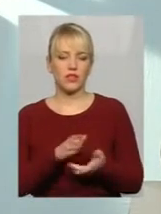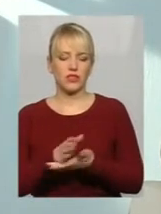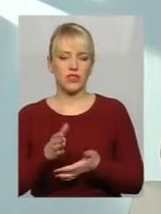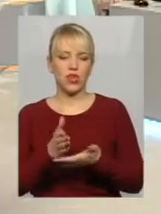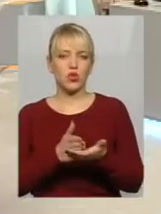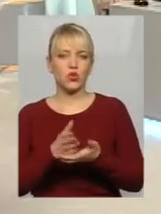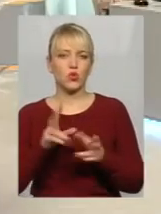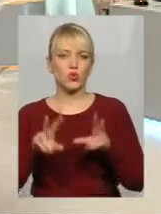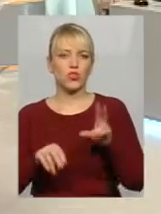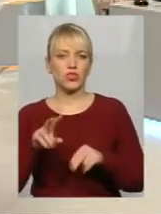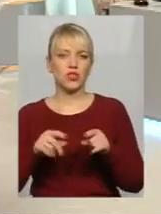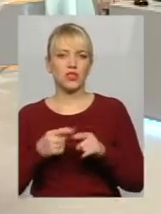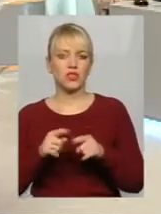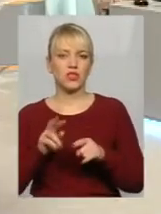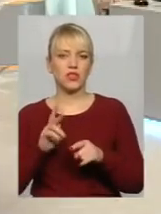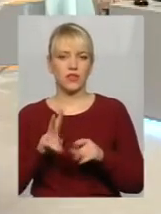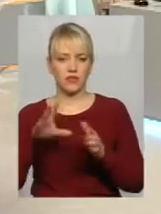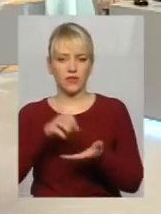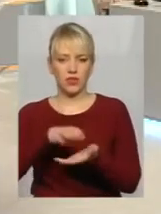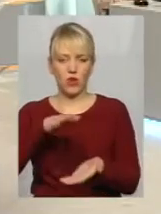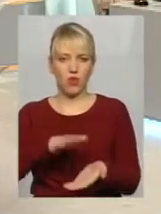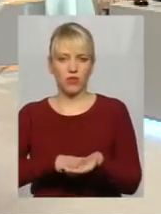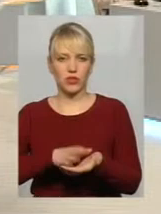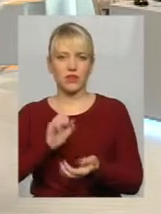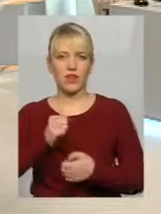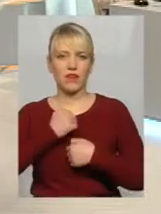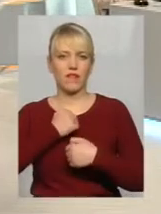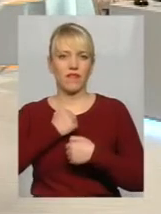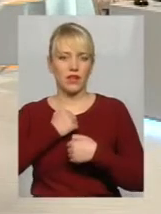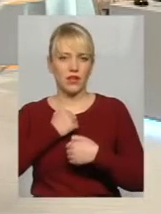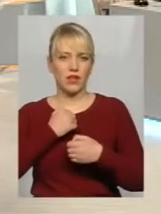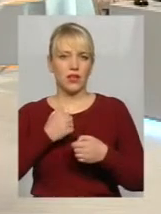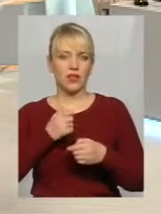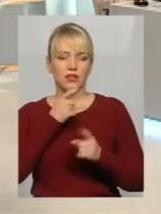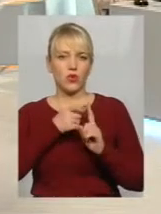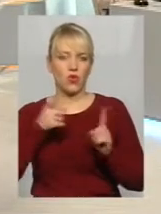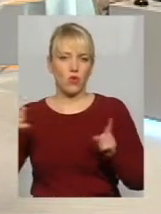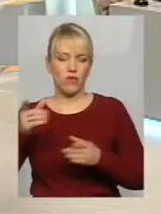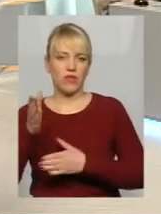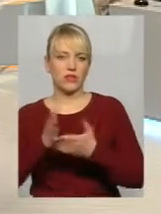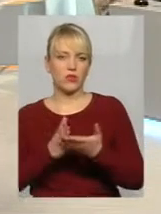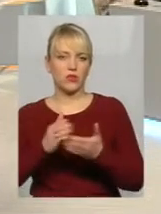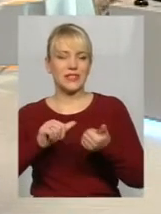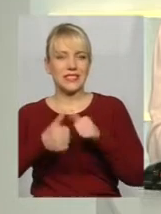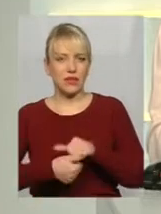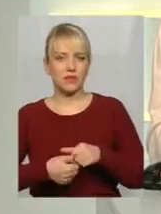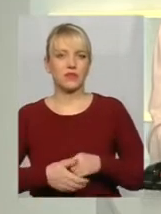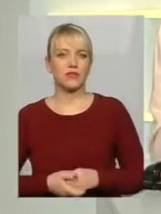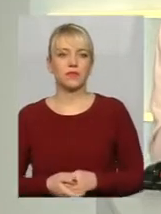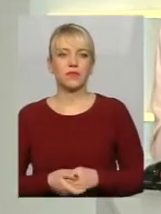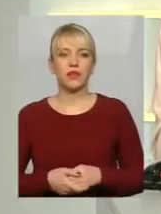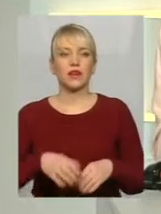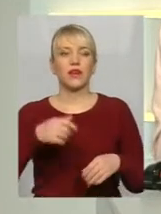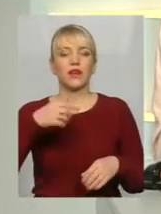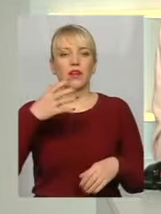ця служба буде як зраховуватися як замість строкової служби. Ну, от, знову ж